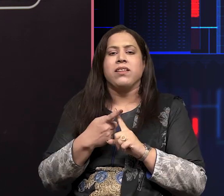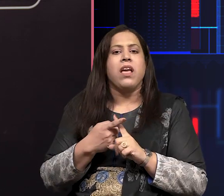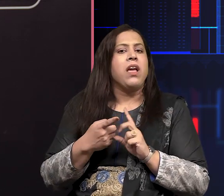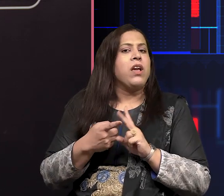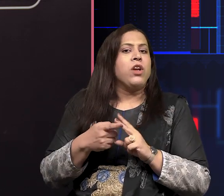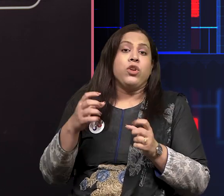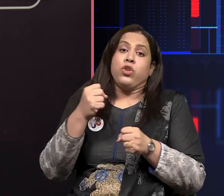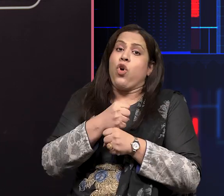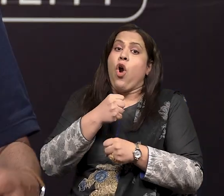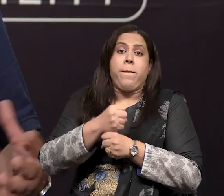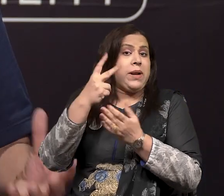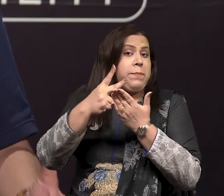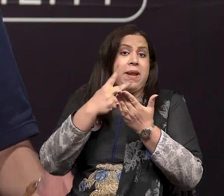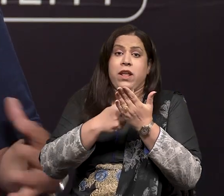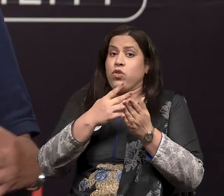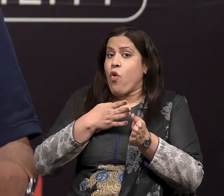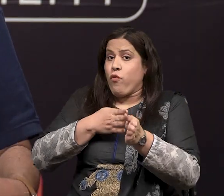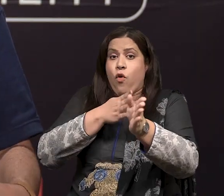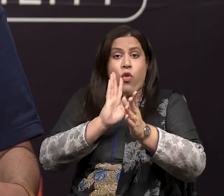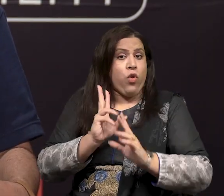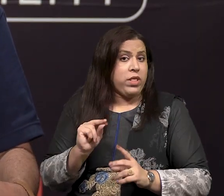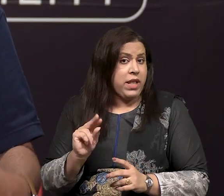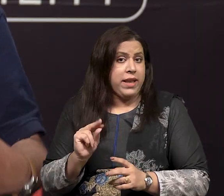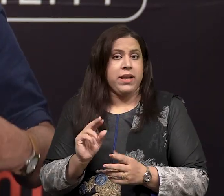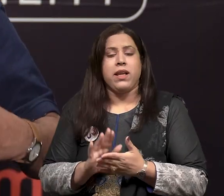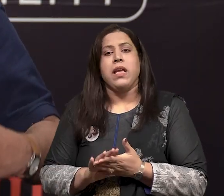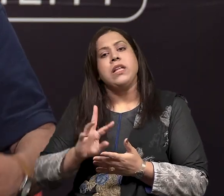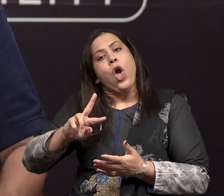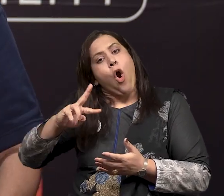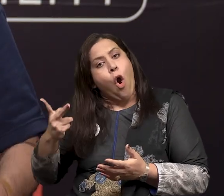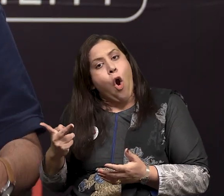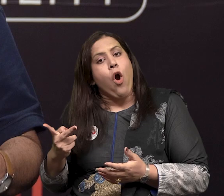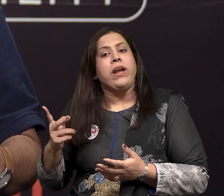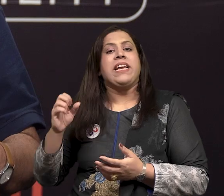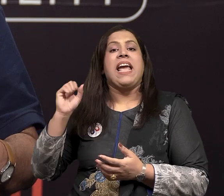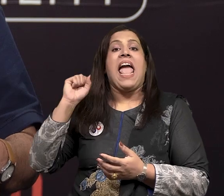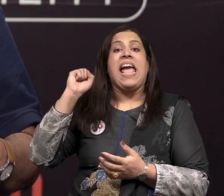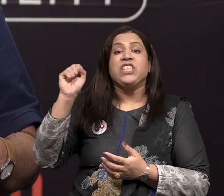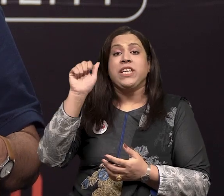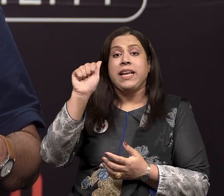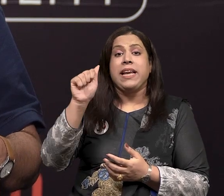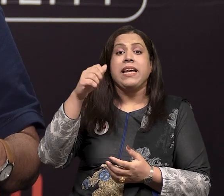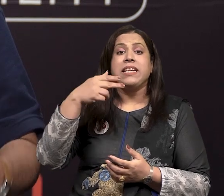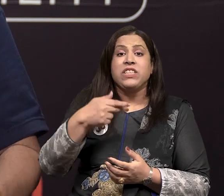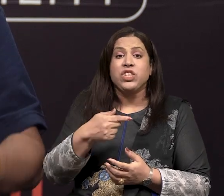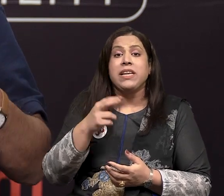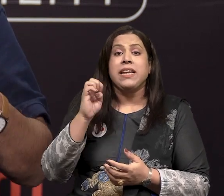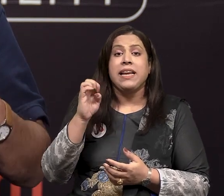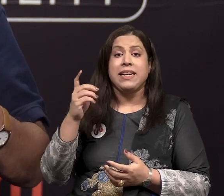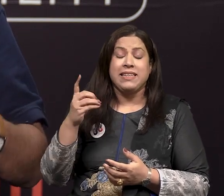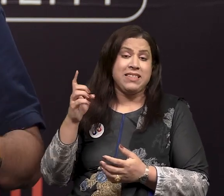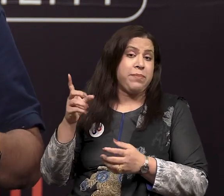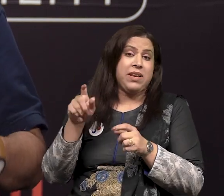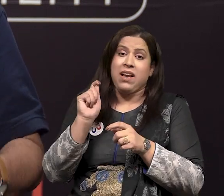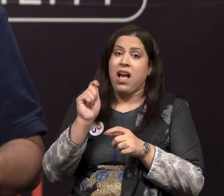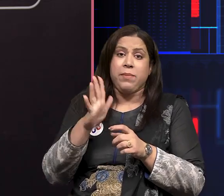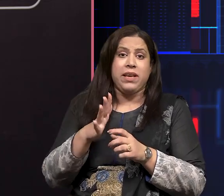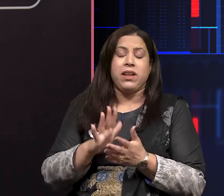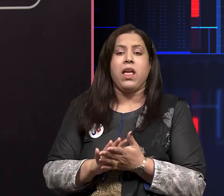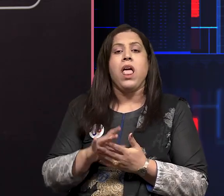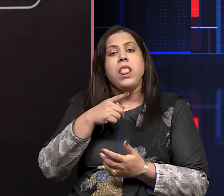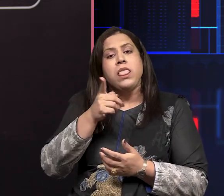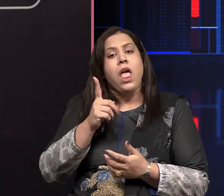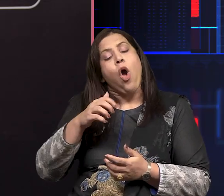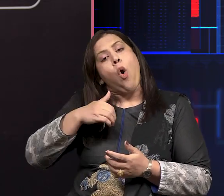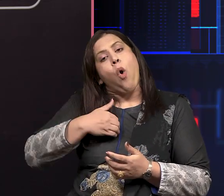को नहीं फॉलो कर रहे, किसी और के एजेंडा पे काम नहीं कर रहे। दे आर just responding to